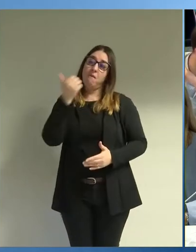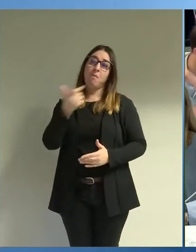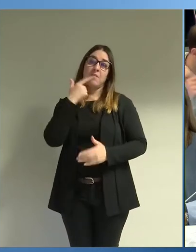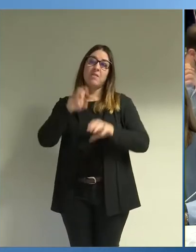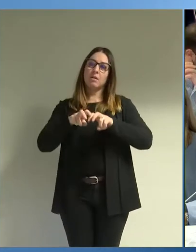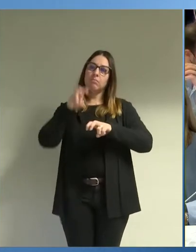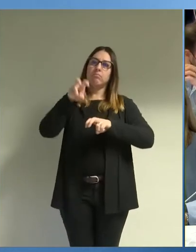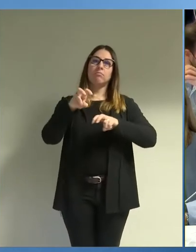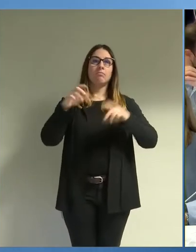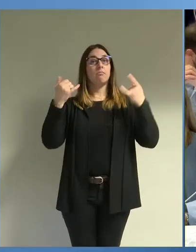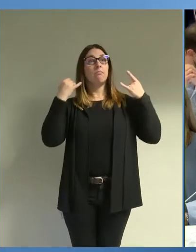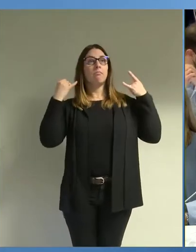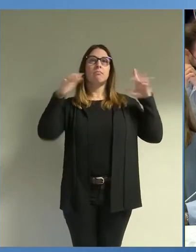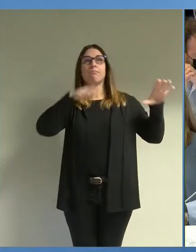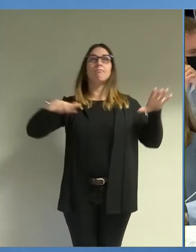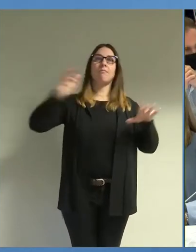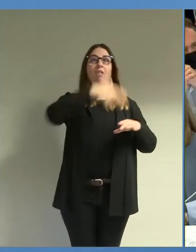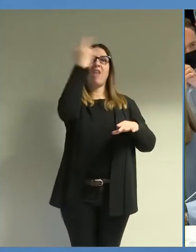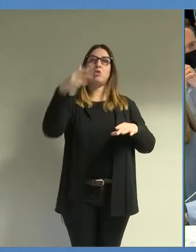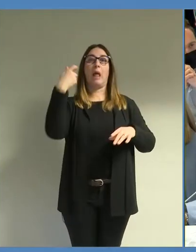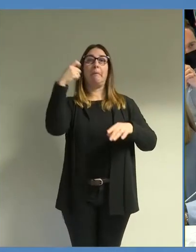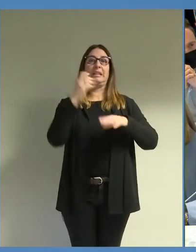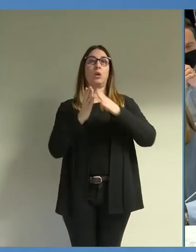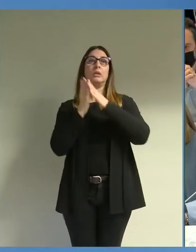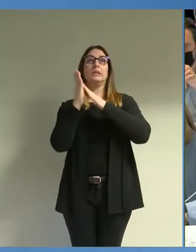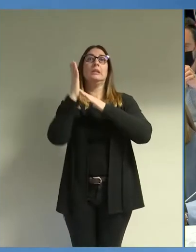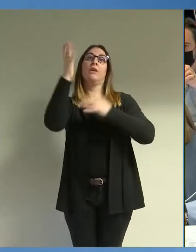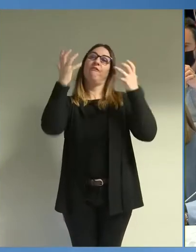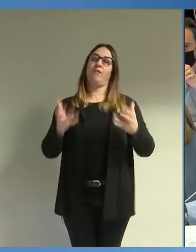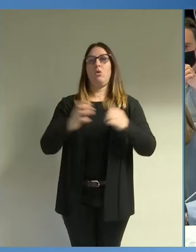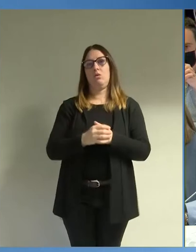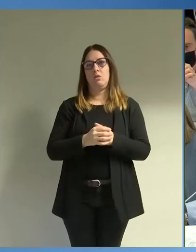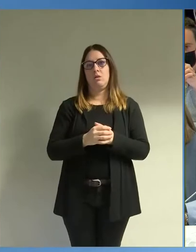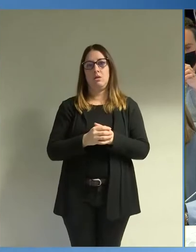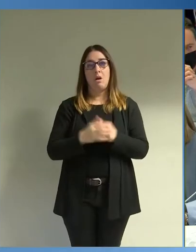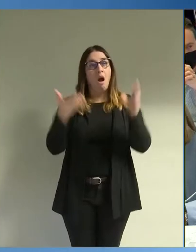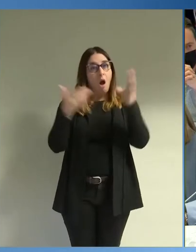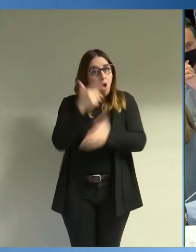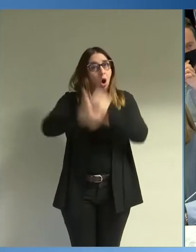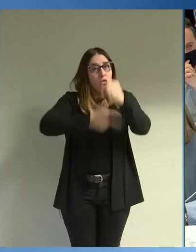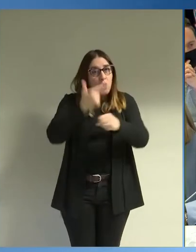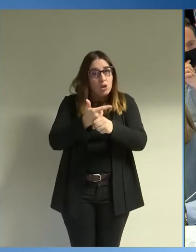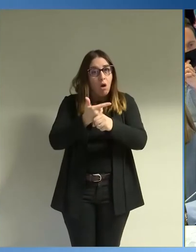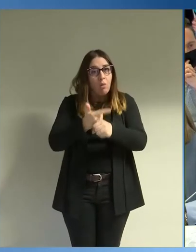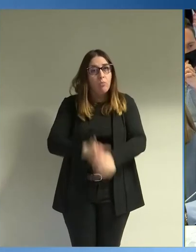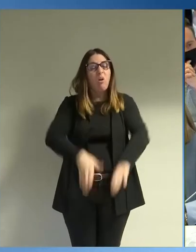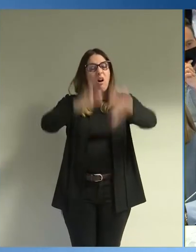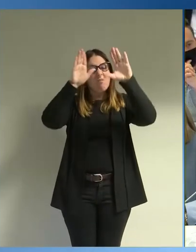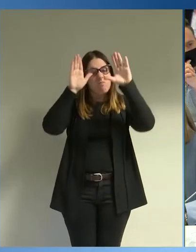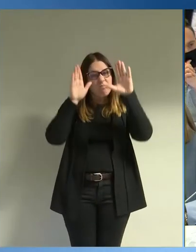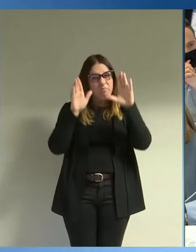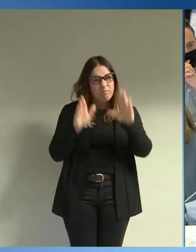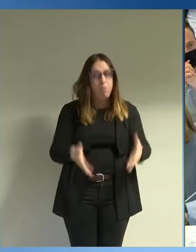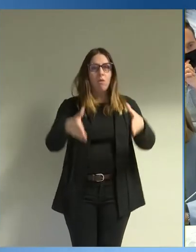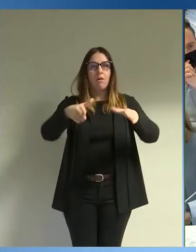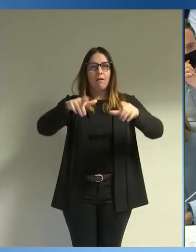carrière politique nationale rêver il va donc vous falloir maintenant deux ans de plus pour accoucher de votre donuts et